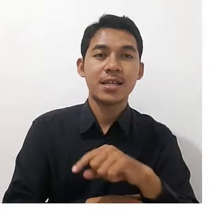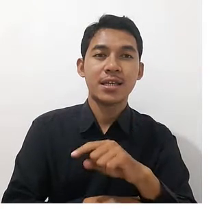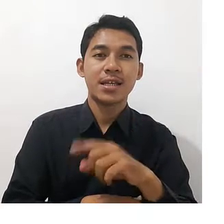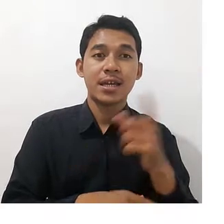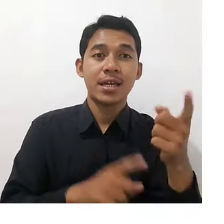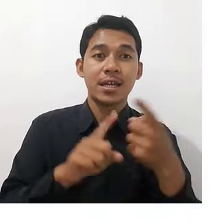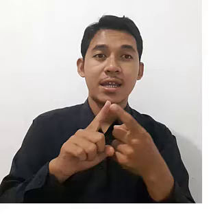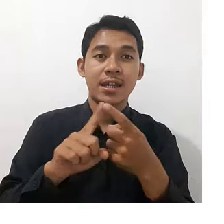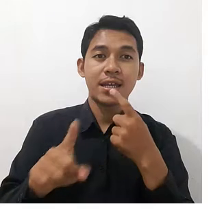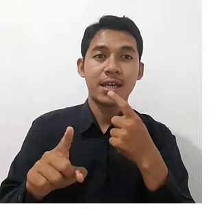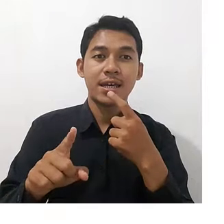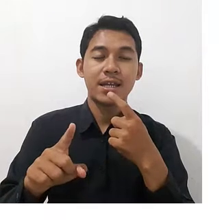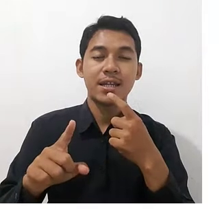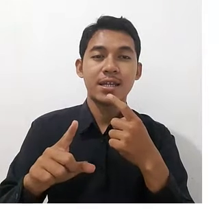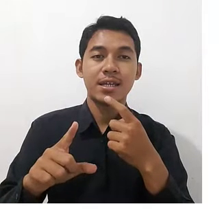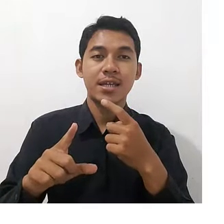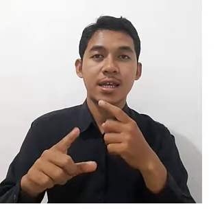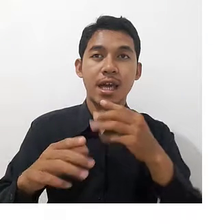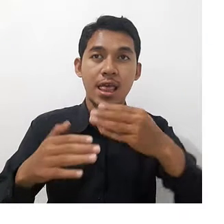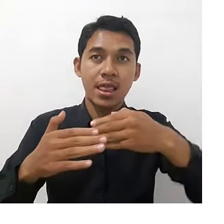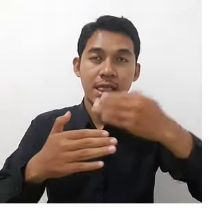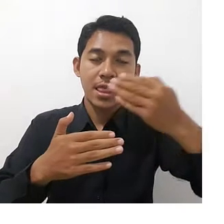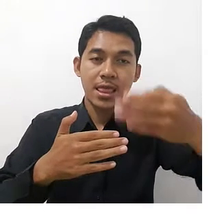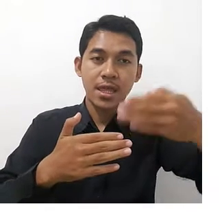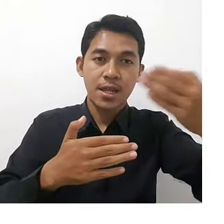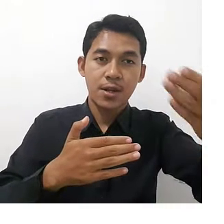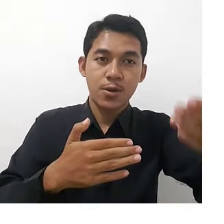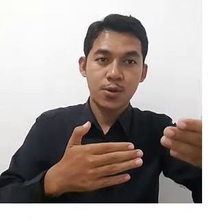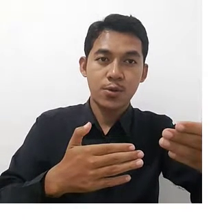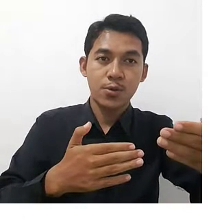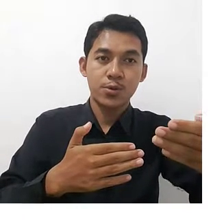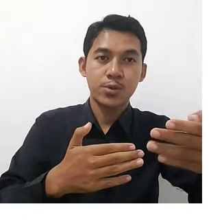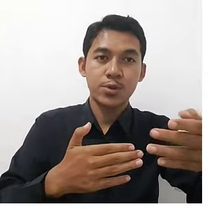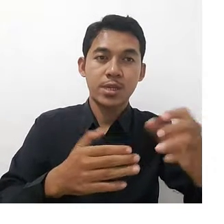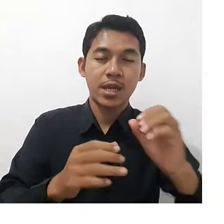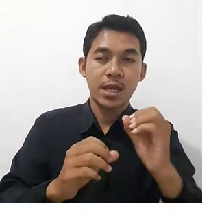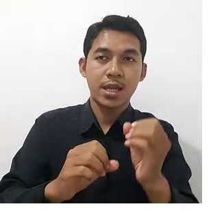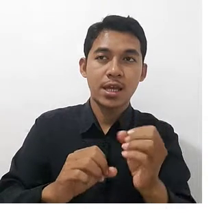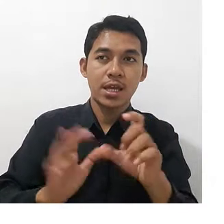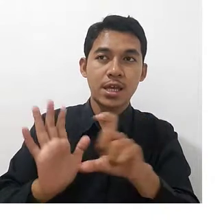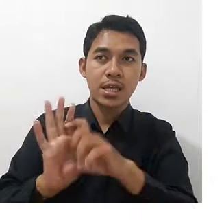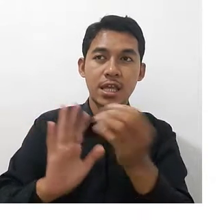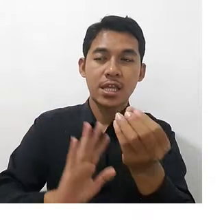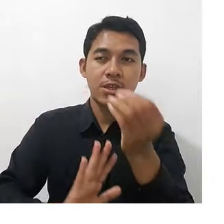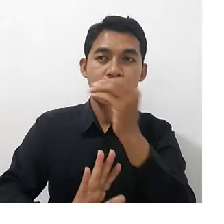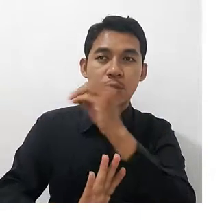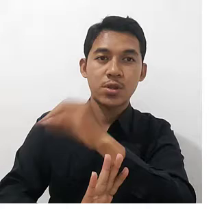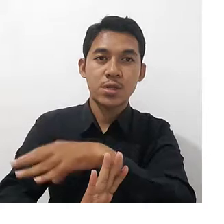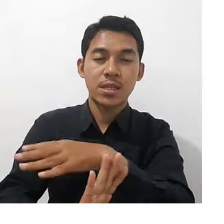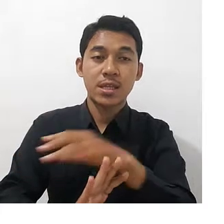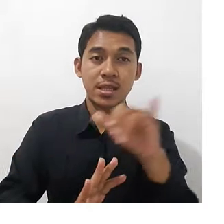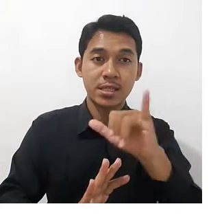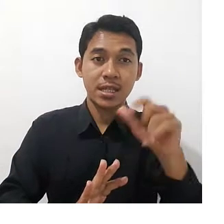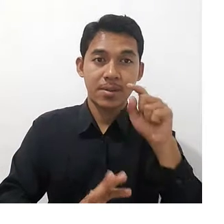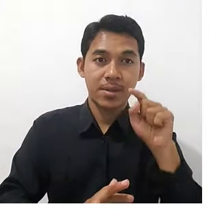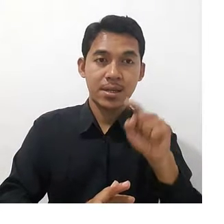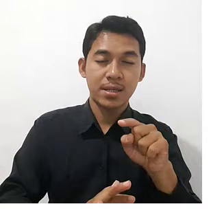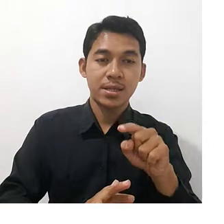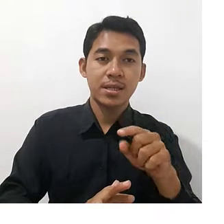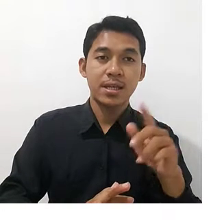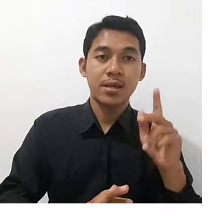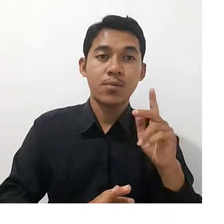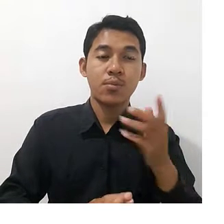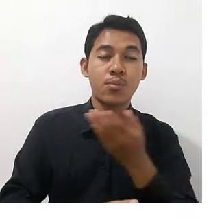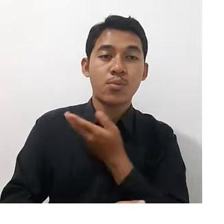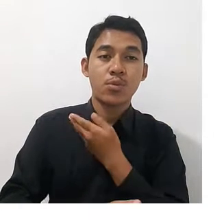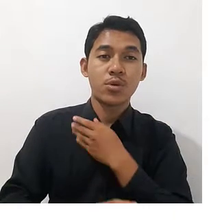tertentu dari sinyal anak dari sinyal kontinu, terus kita representasikan jadi seperti ini. Nah, dia juga punya sama nih, dia punya